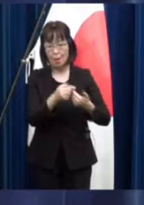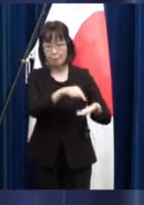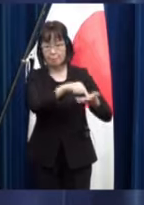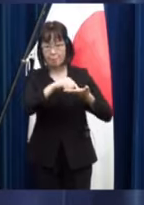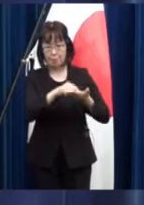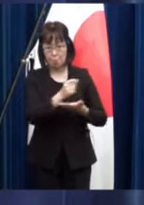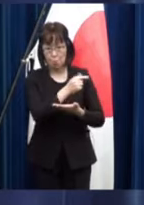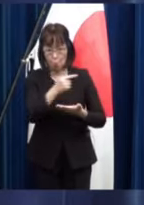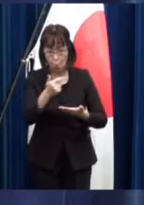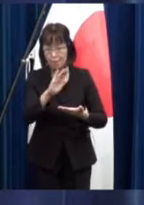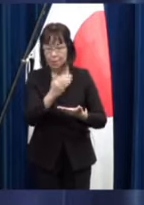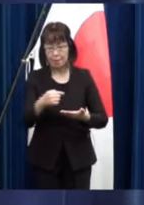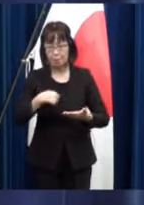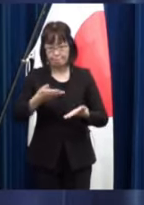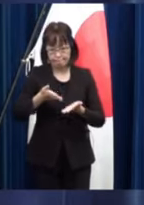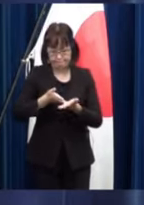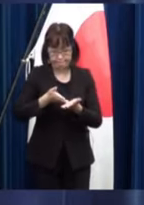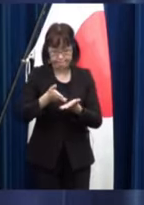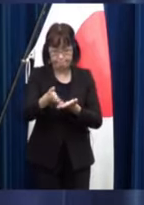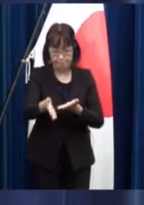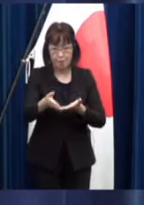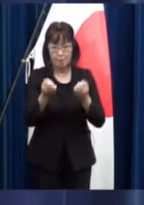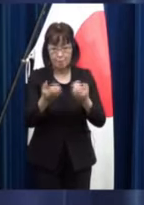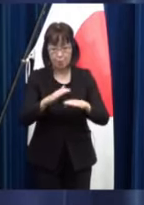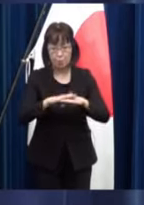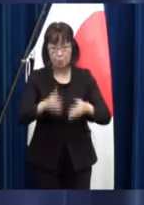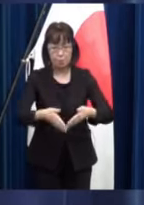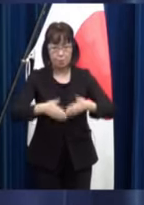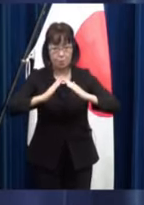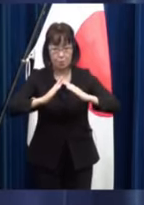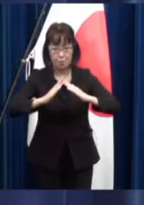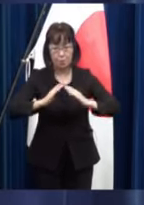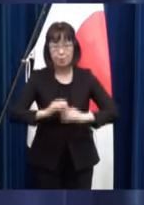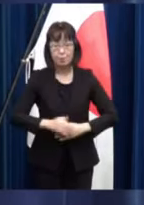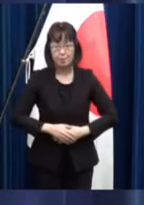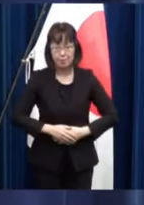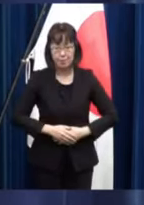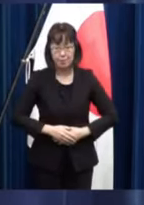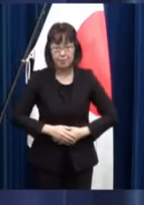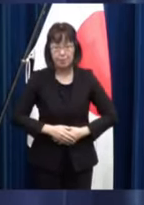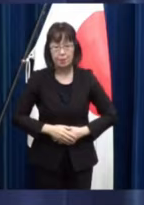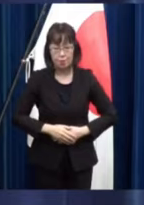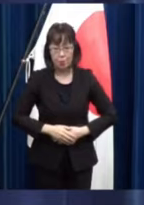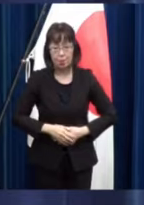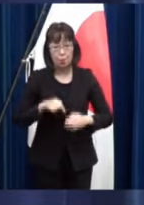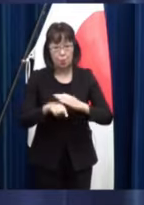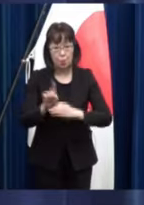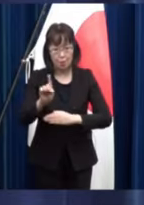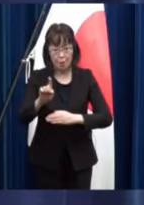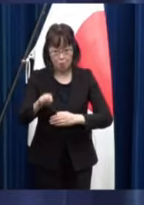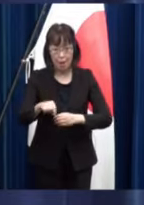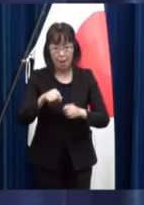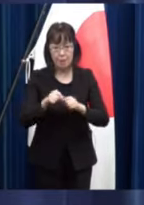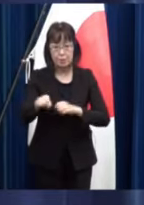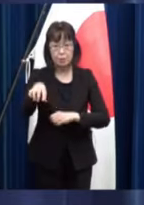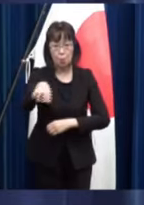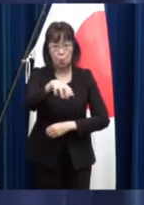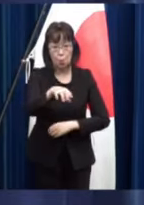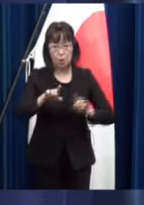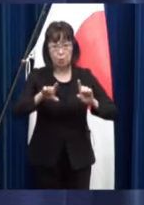って立ち上げました。それは地方から東京に来た人たち